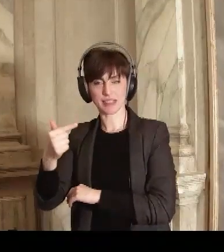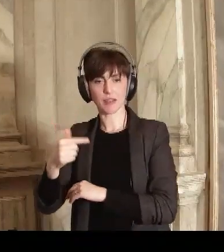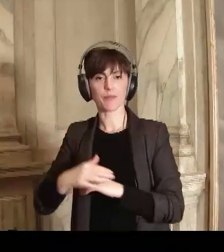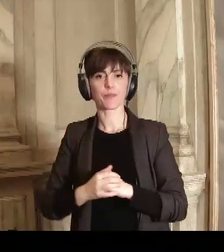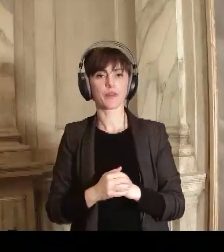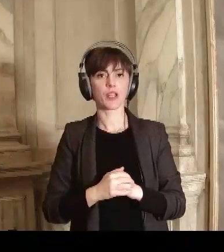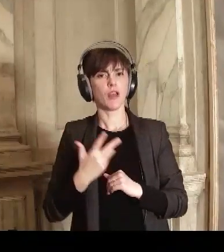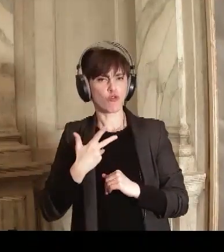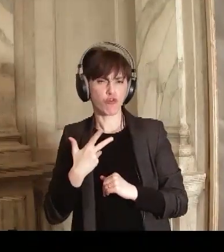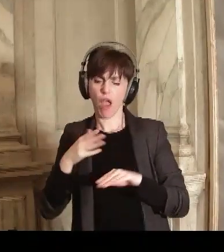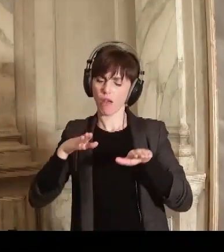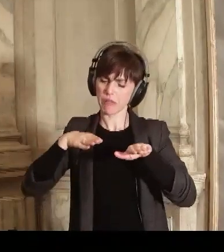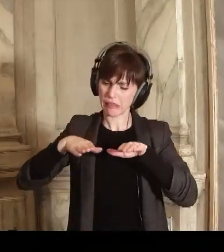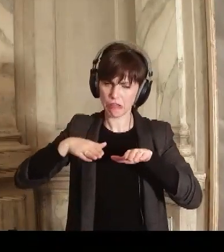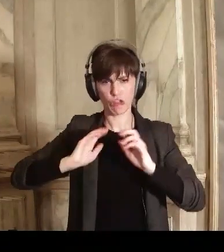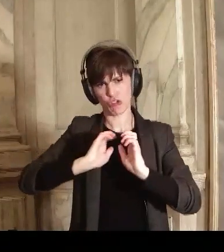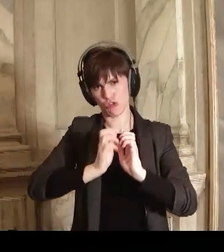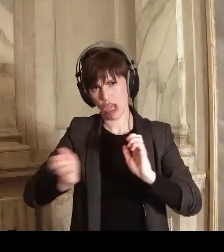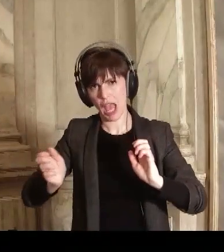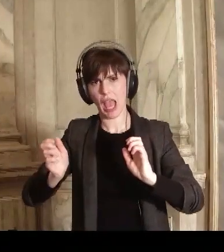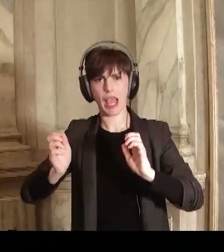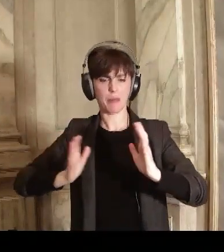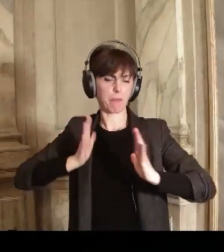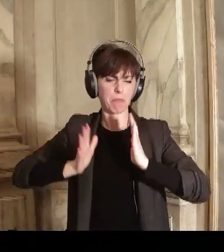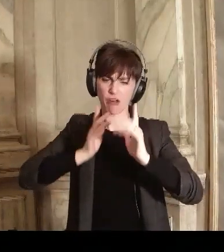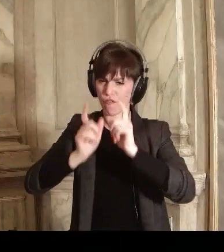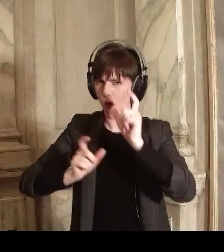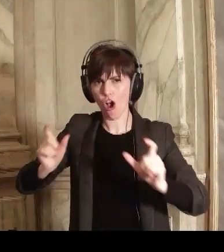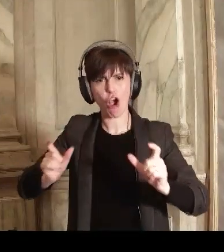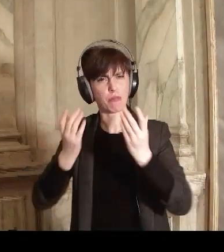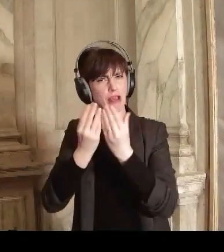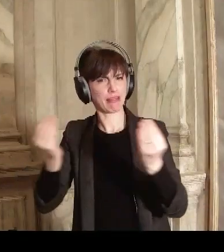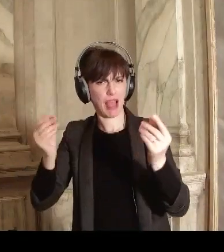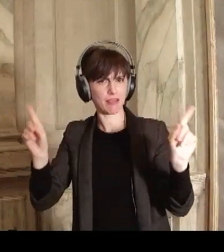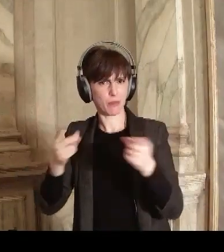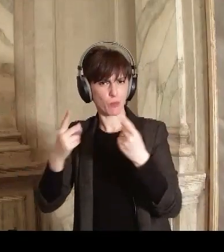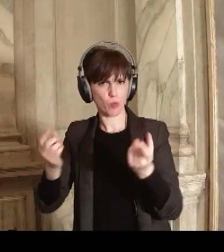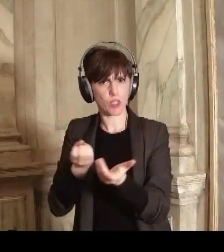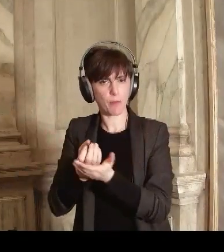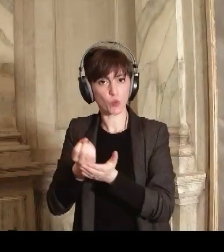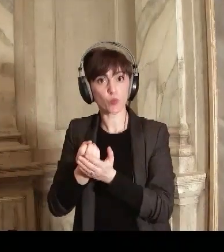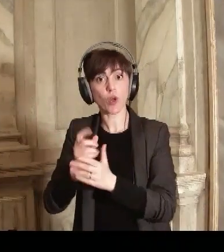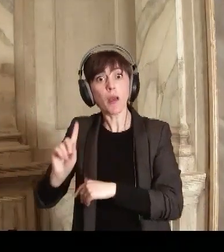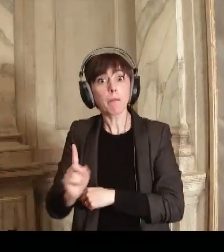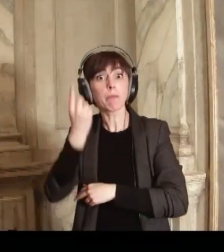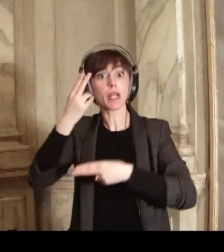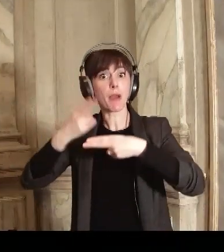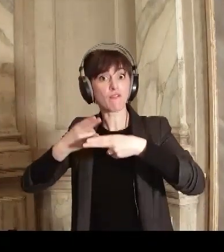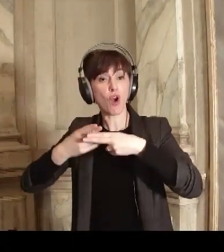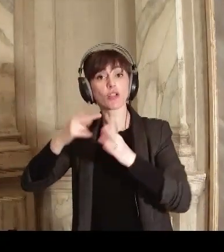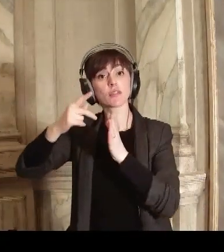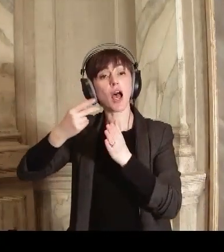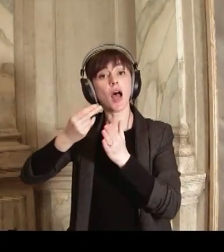compositori, sound artist che si esibiscono per la prima volta a Venezia con il progetto video e drammaturgia luci di